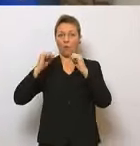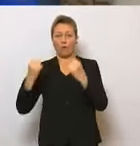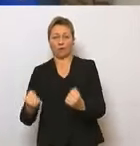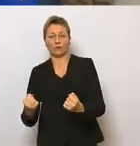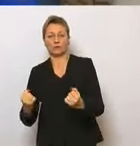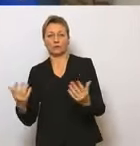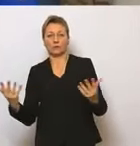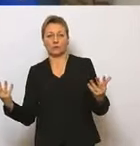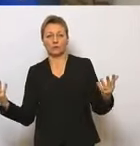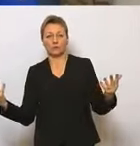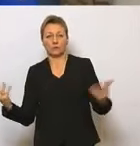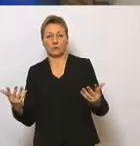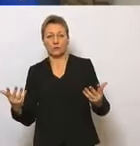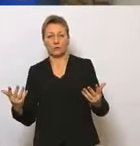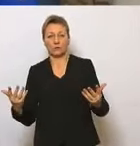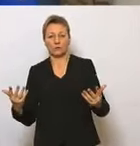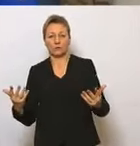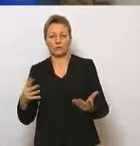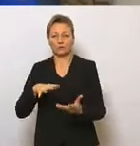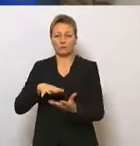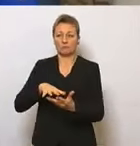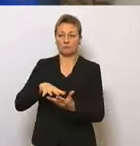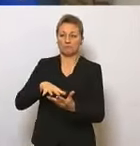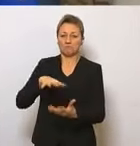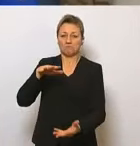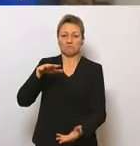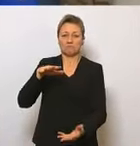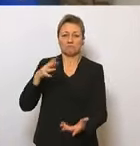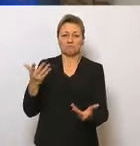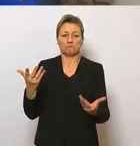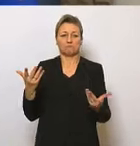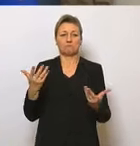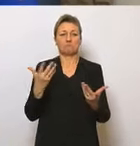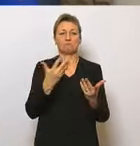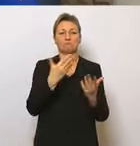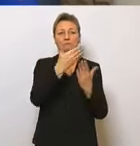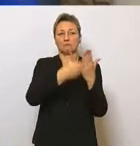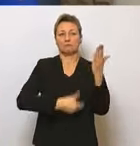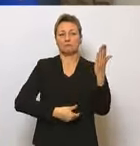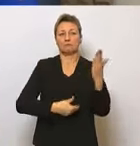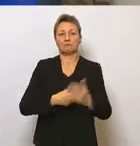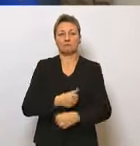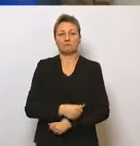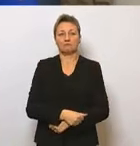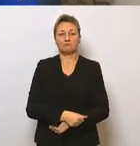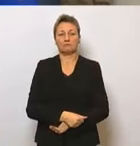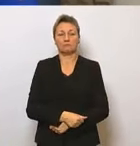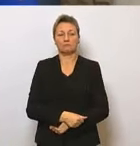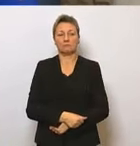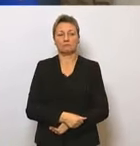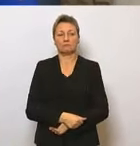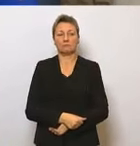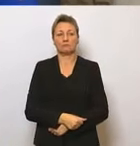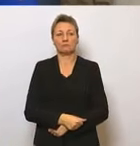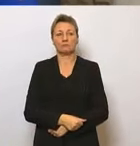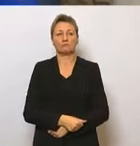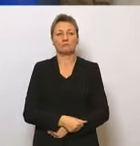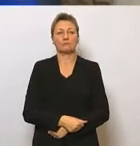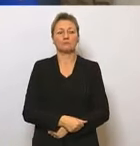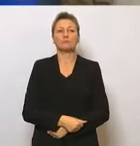provisions du traité, des dispositions de ce traité. Ce sont pour la plupart des